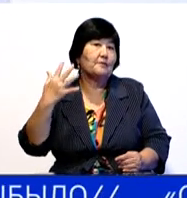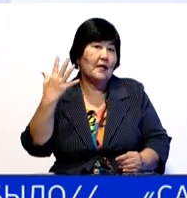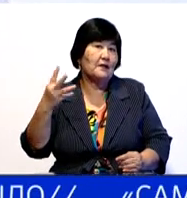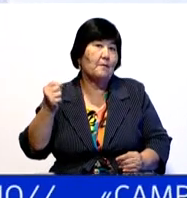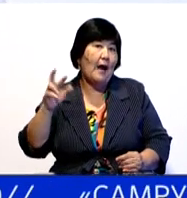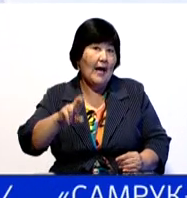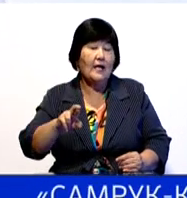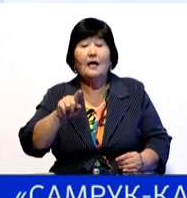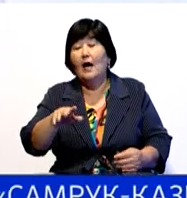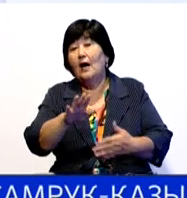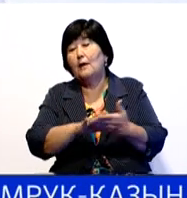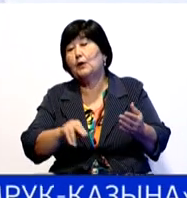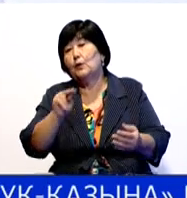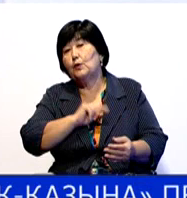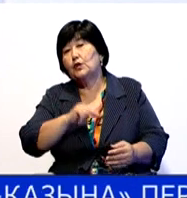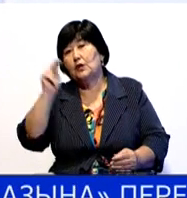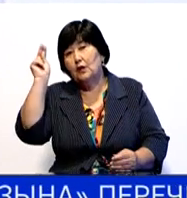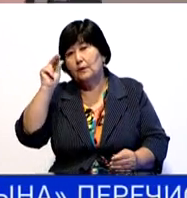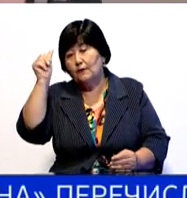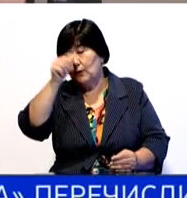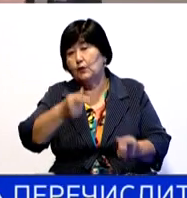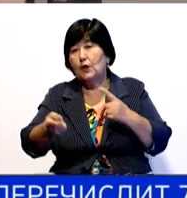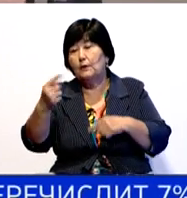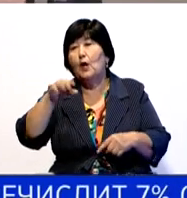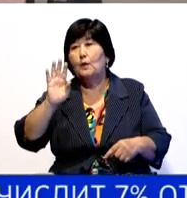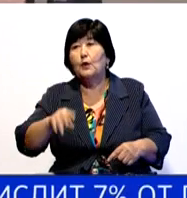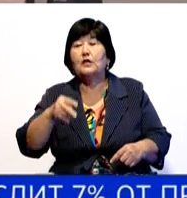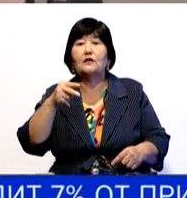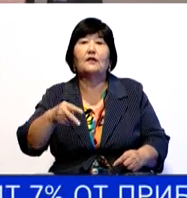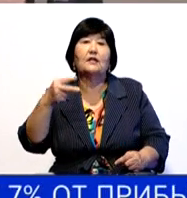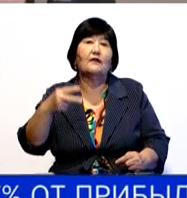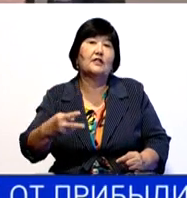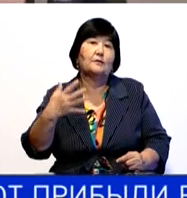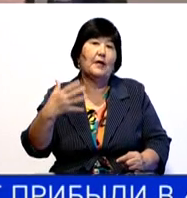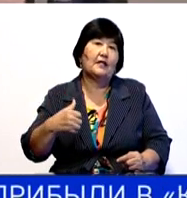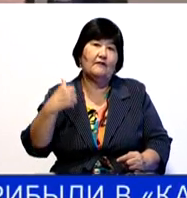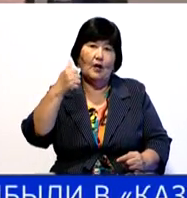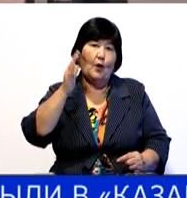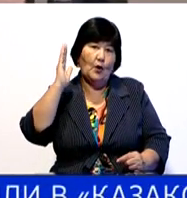А к вопросу продления учебного года предложено вернуться после 2025 года.